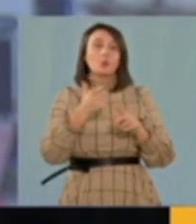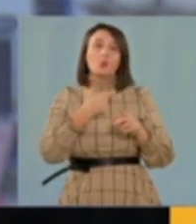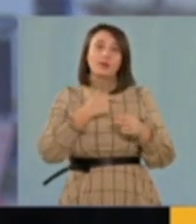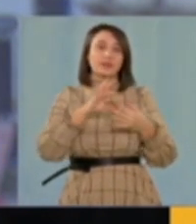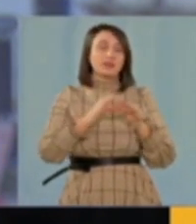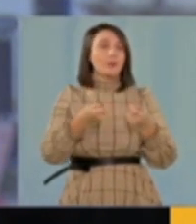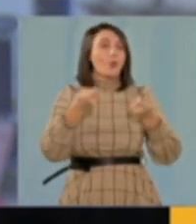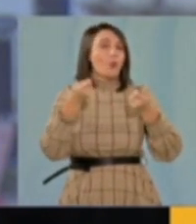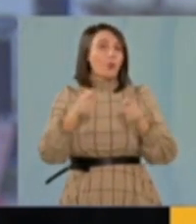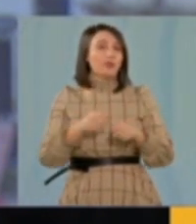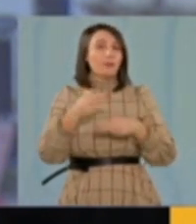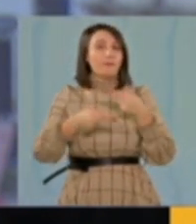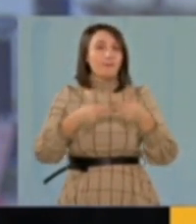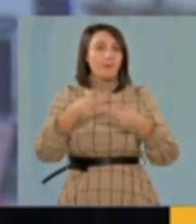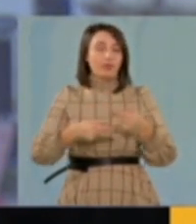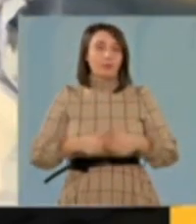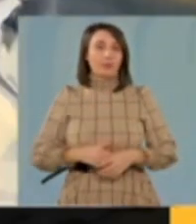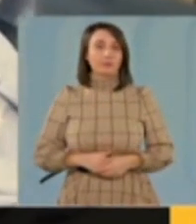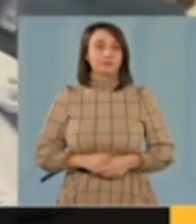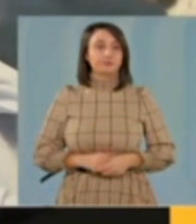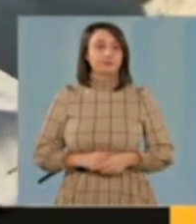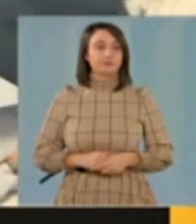însemna și finalul pandemiei.